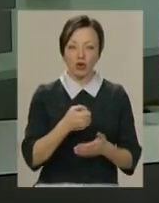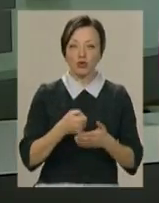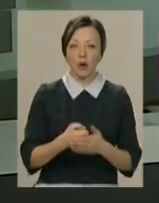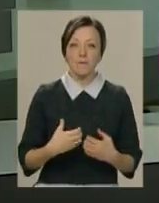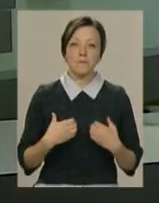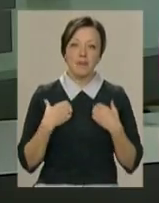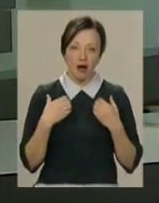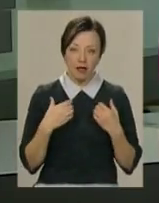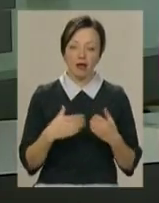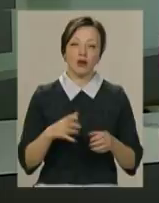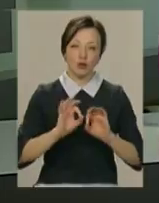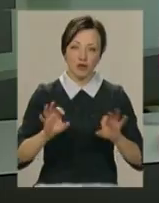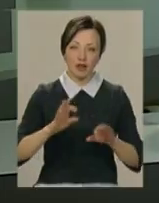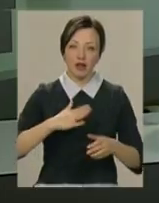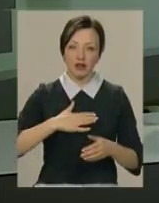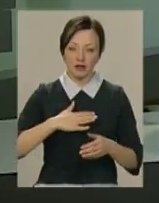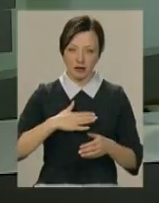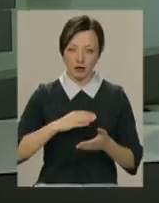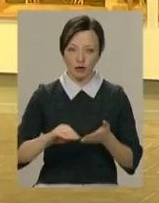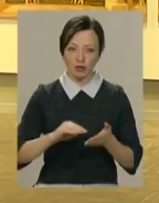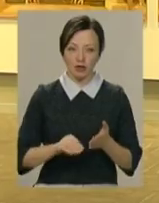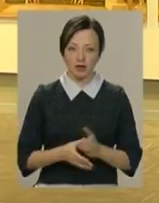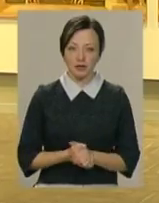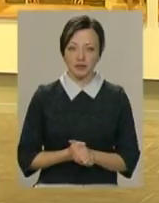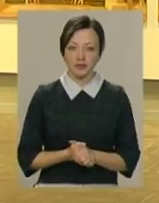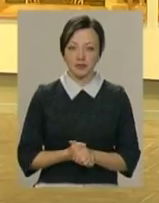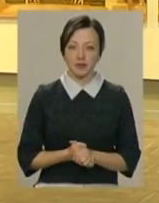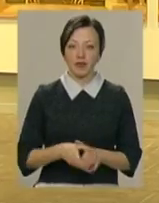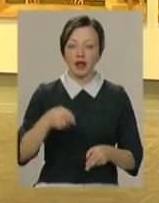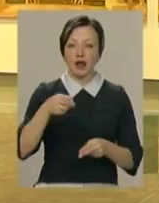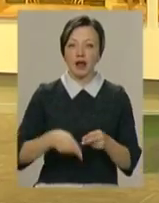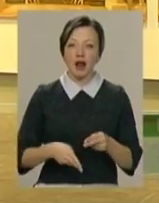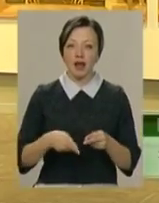пекла, розповідає Іван Михайлов. Край землі, як це